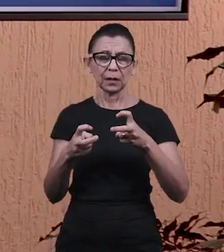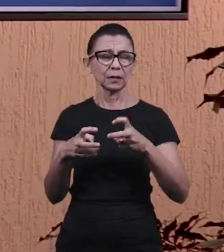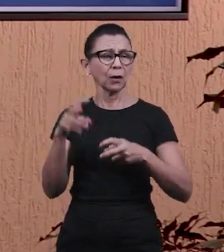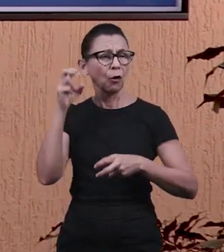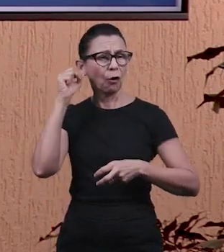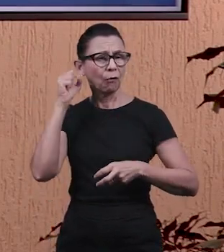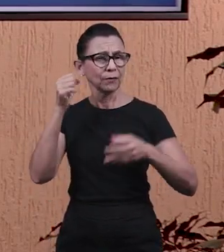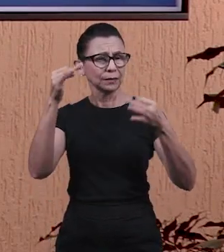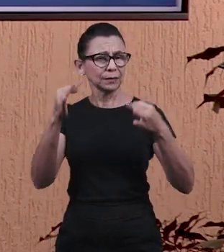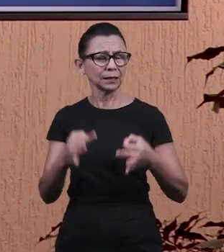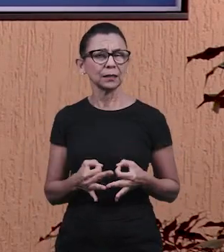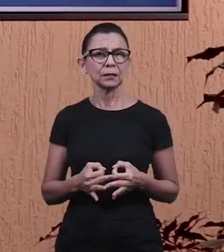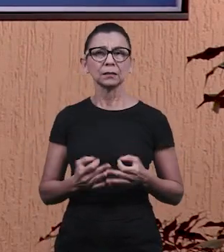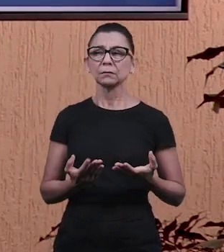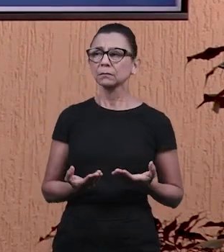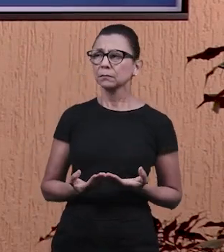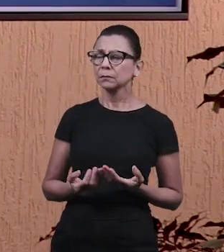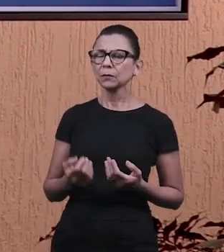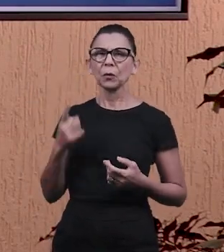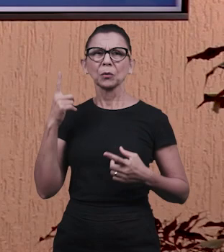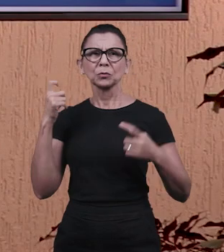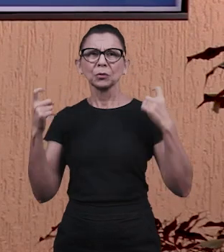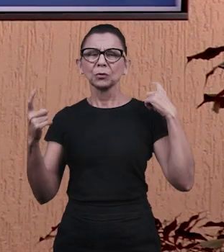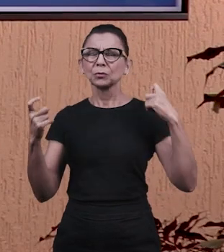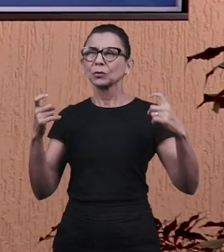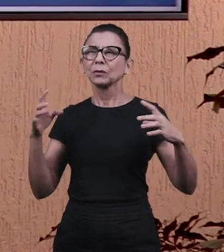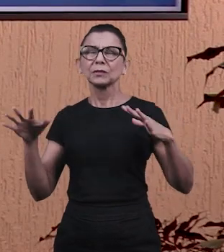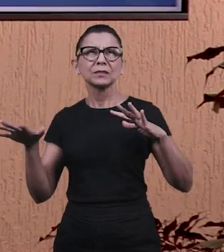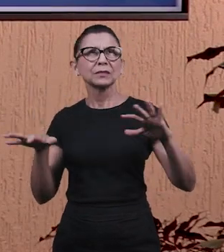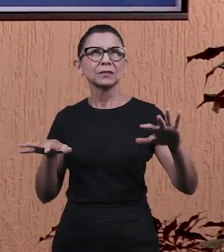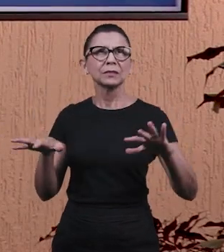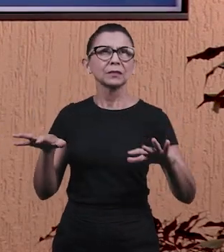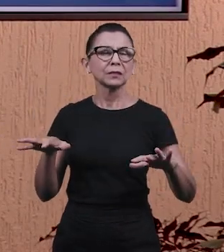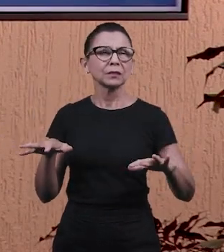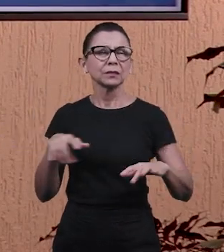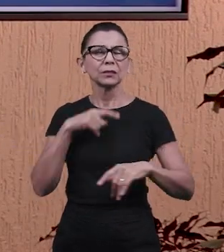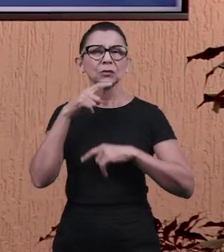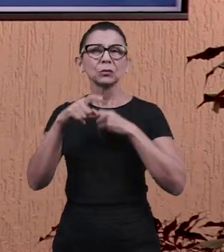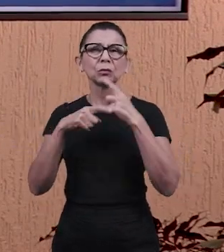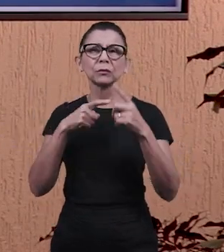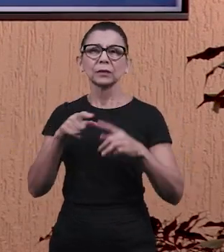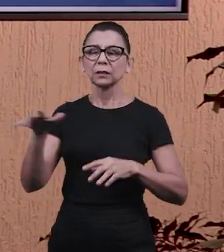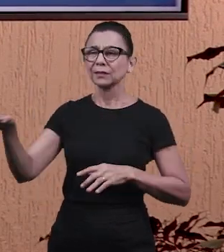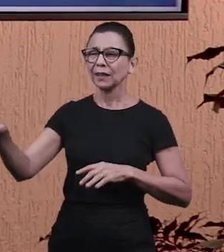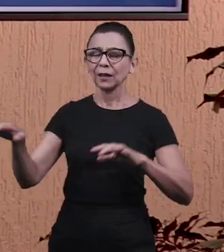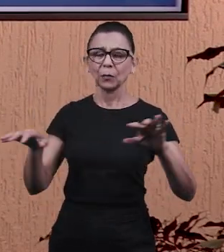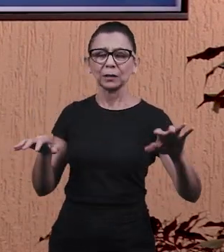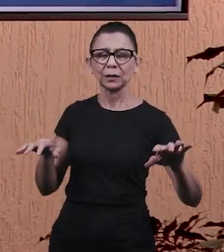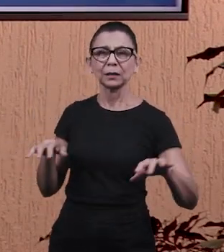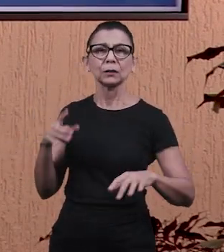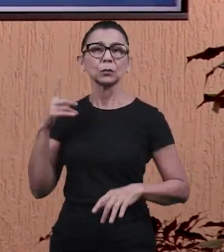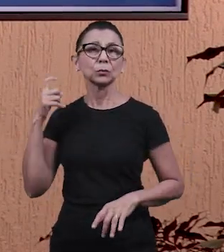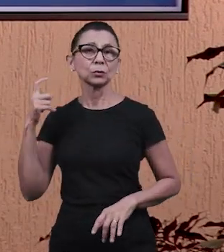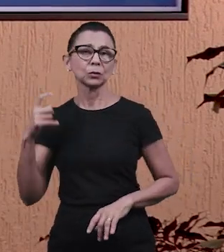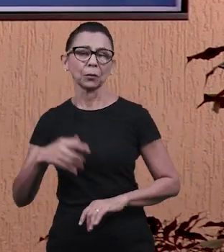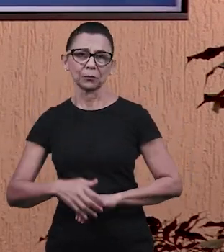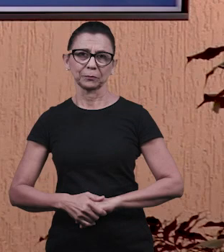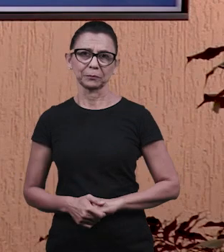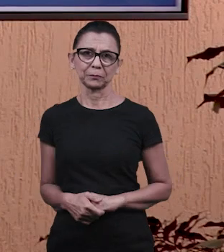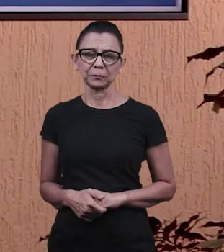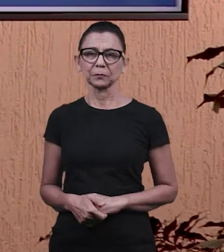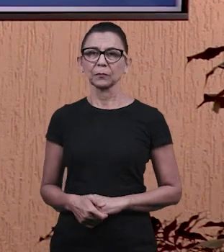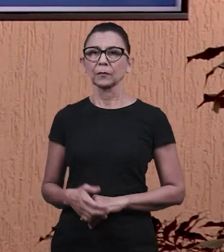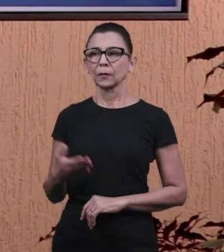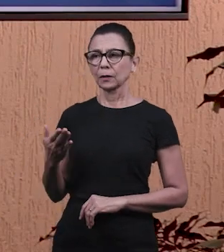также воспринять, откуда исходят эти звуки. Также это расстройство, оно дименсональное, то есть